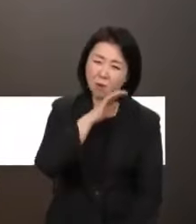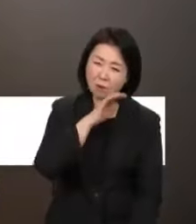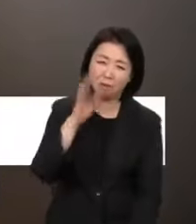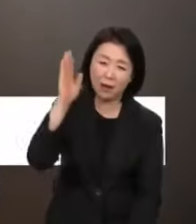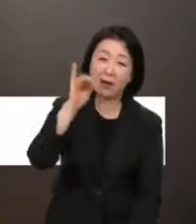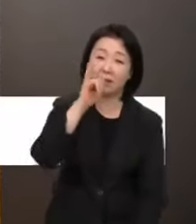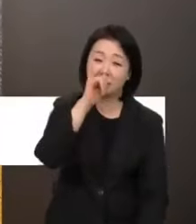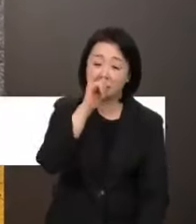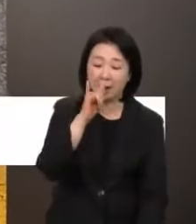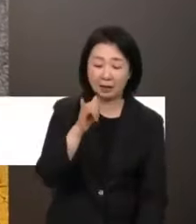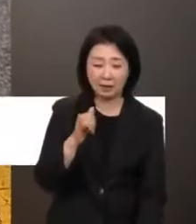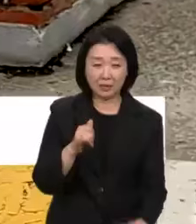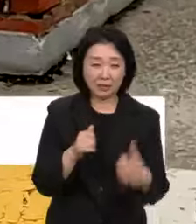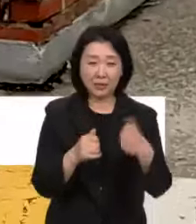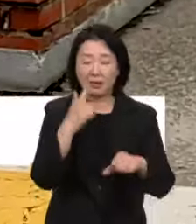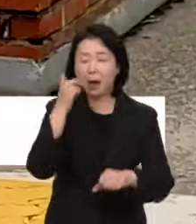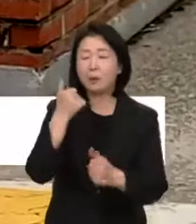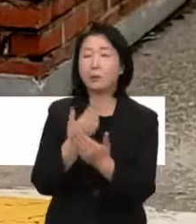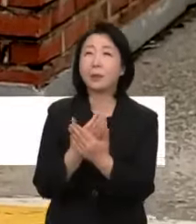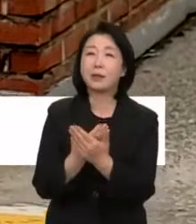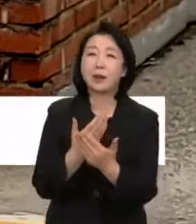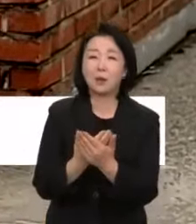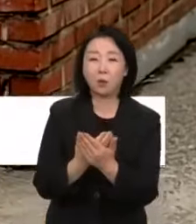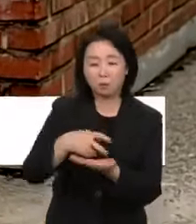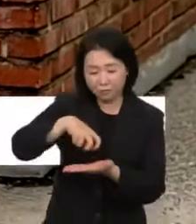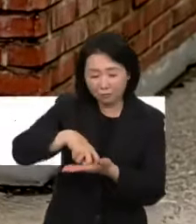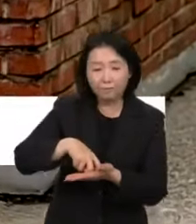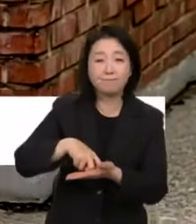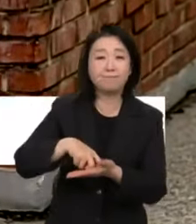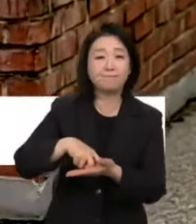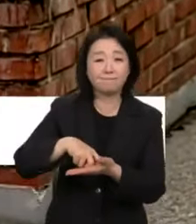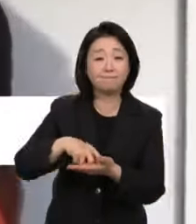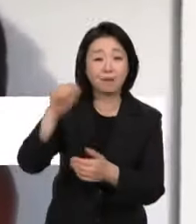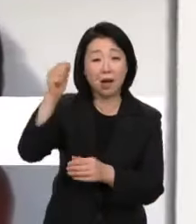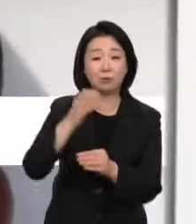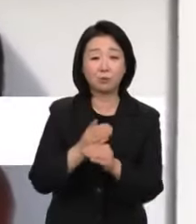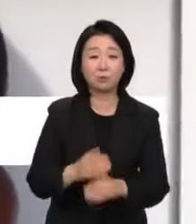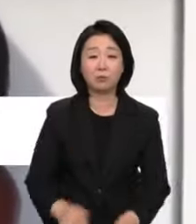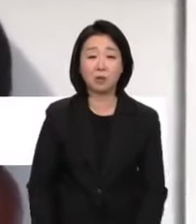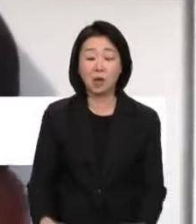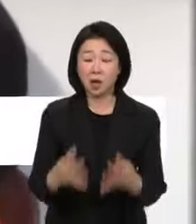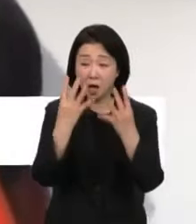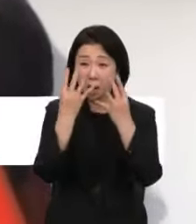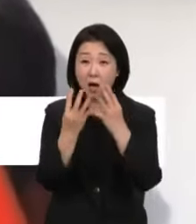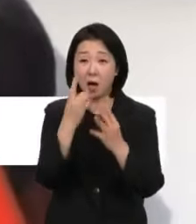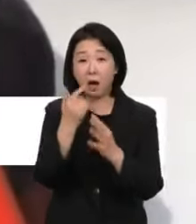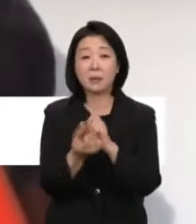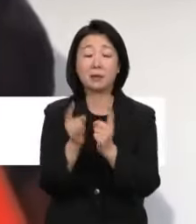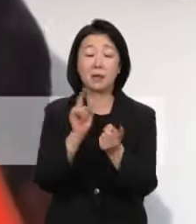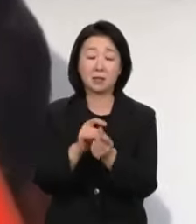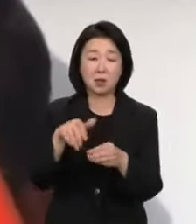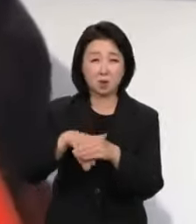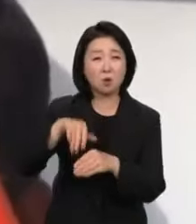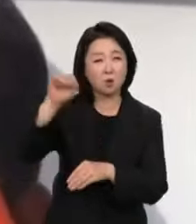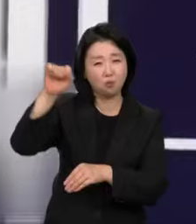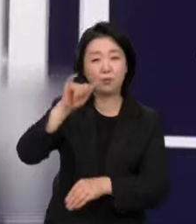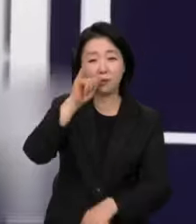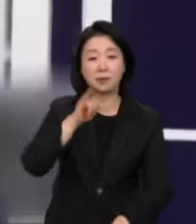자녀가 아버지를 도와달라며 길 한복판에 무릎을 꿇고 수감 중인 아버지를 대신해 선거운동을 하기도